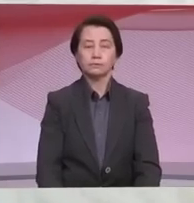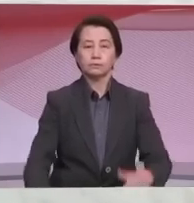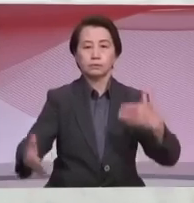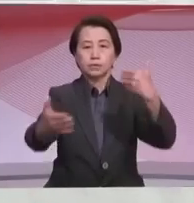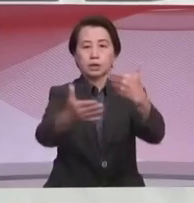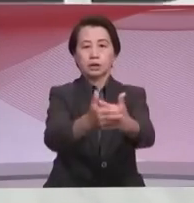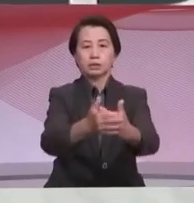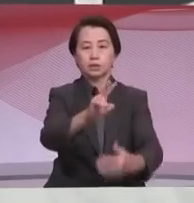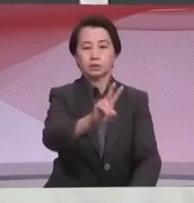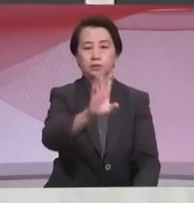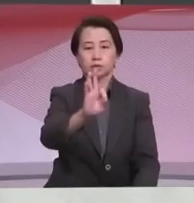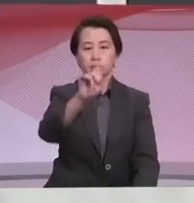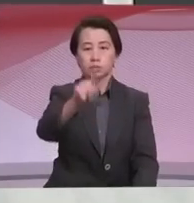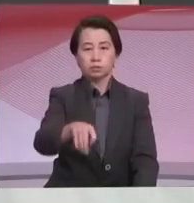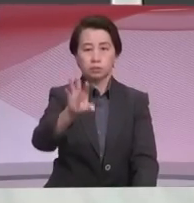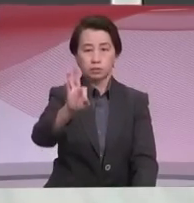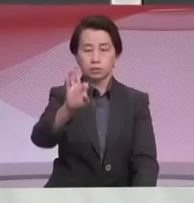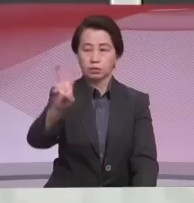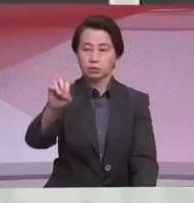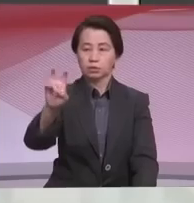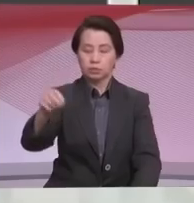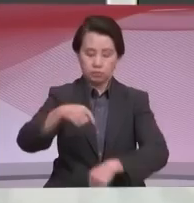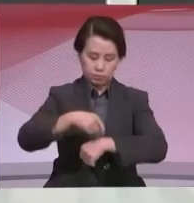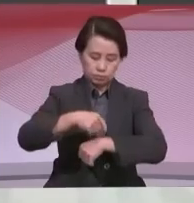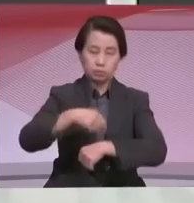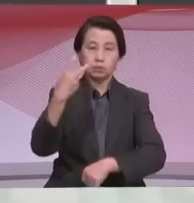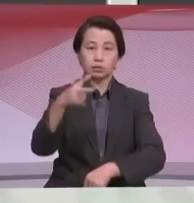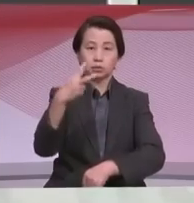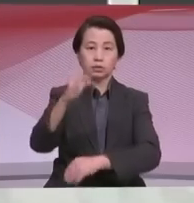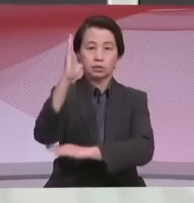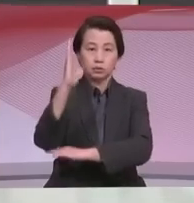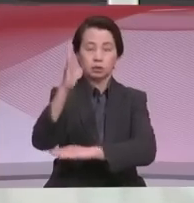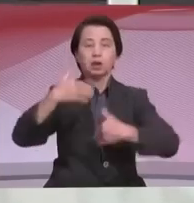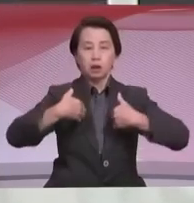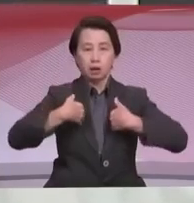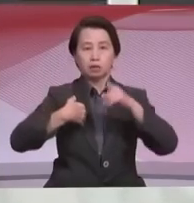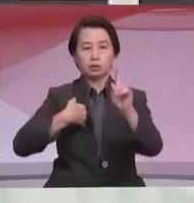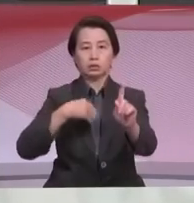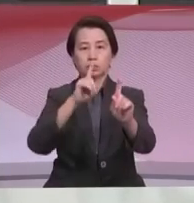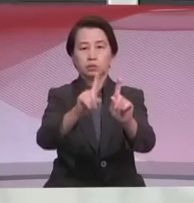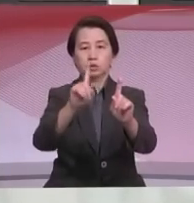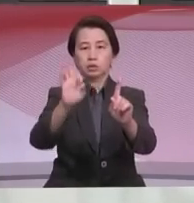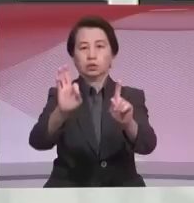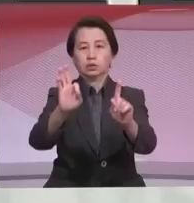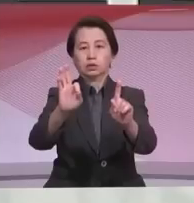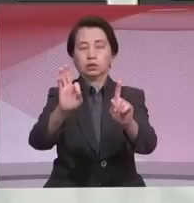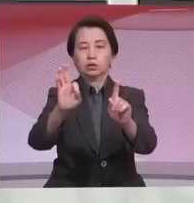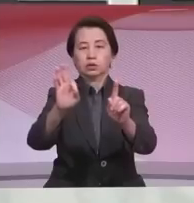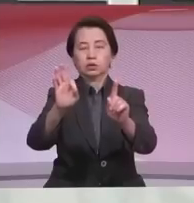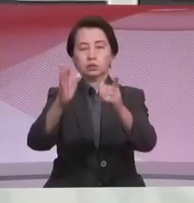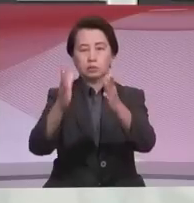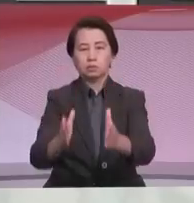Sehingga 29 September 2020 jam 12:30 hari, terdapat 101 kes baru yang telah